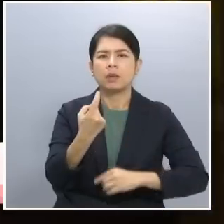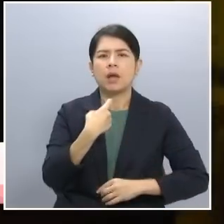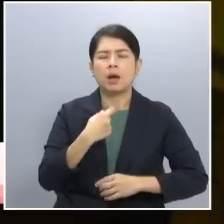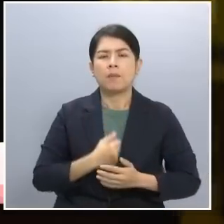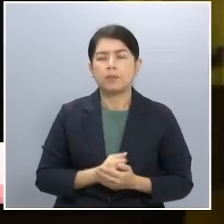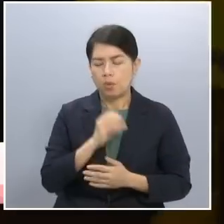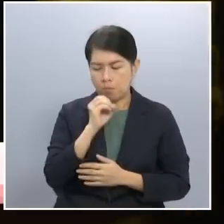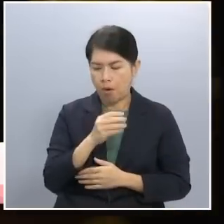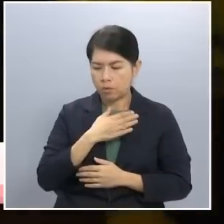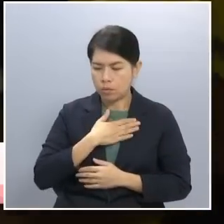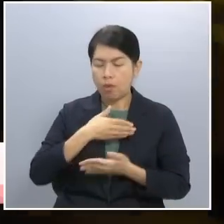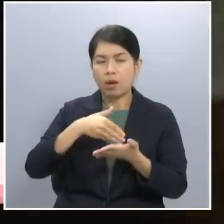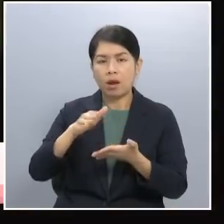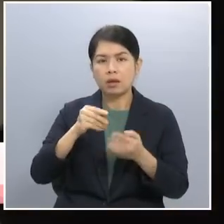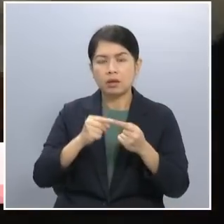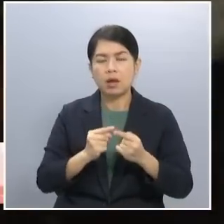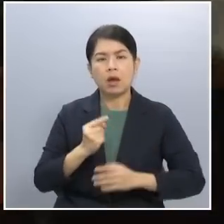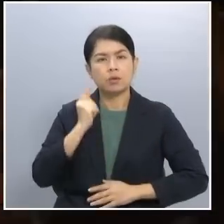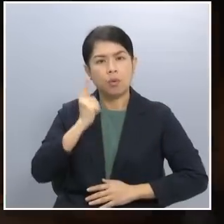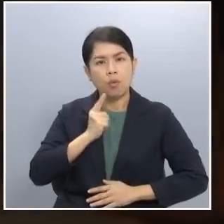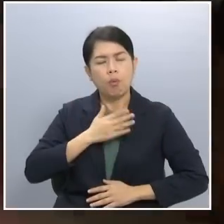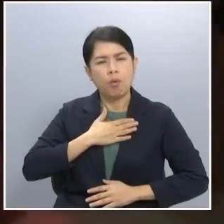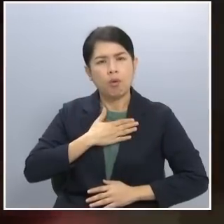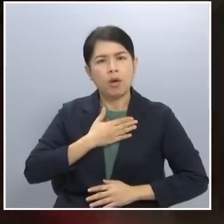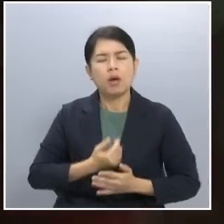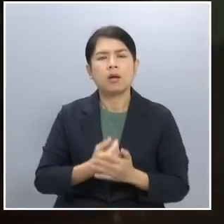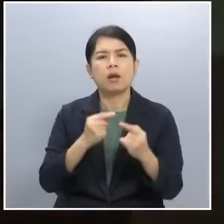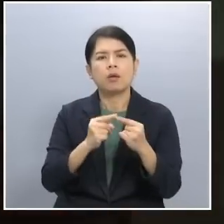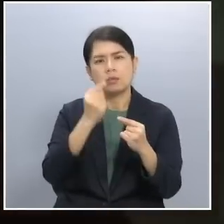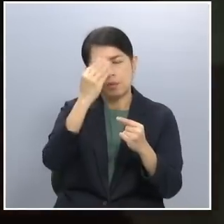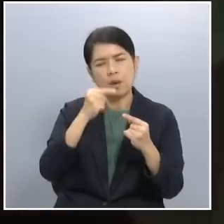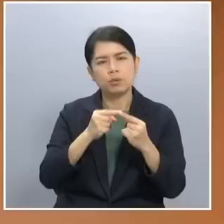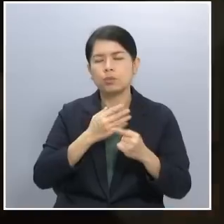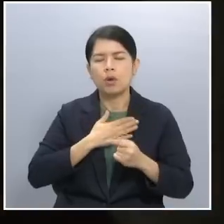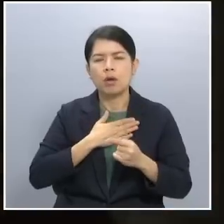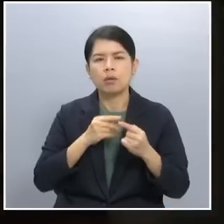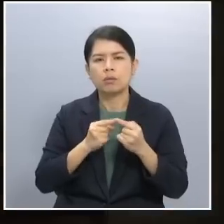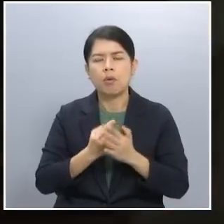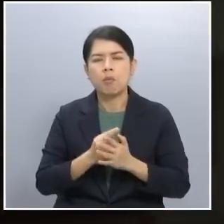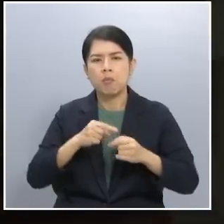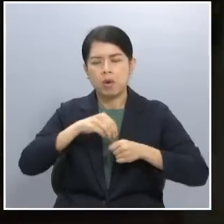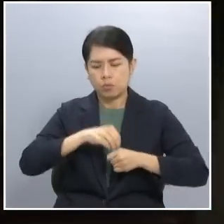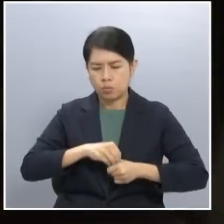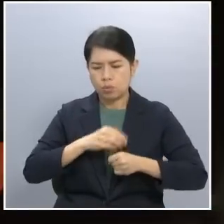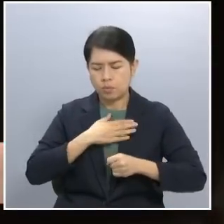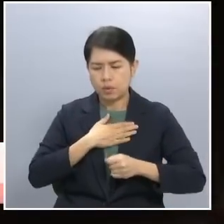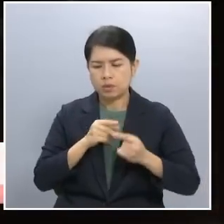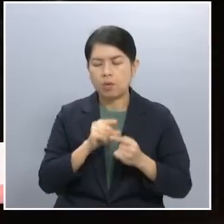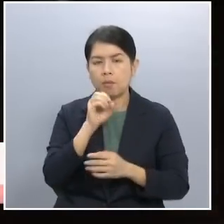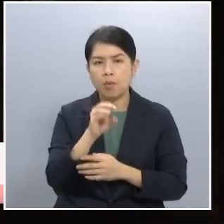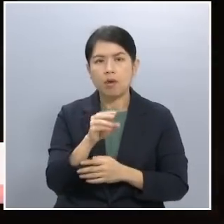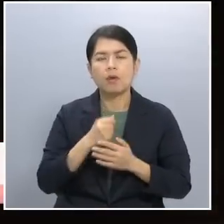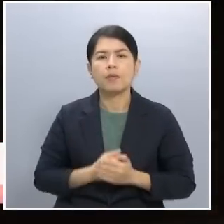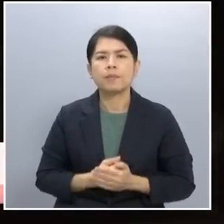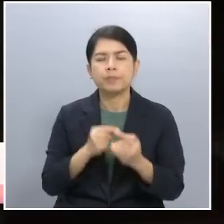ออกจากบ้านแล้วต่อมาผู้ตายจะขายคืนตนเลยไม่ยอมออกเขาจะขายคืนราคา 500,000 บาทเขามาหาต